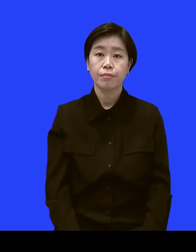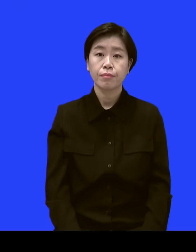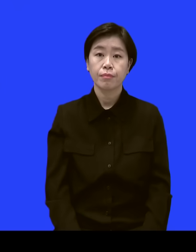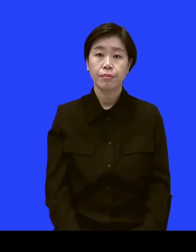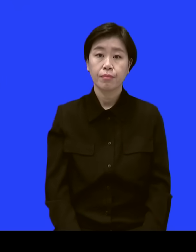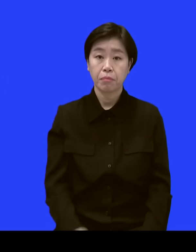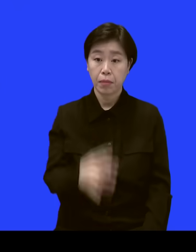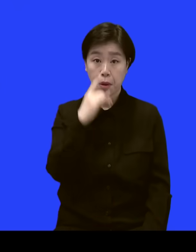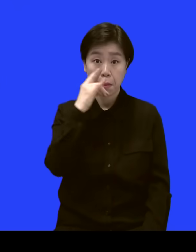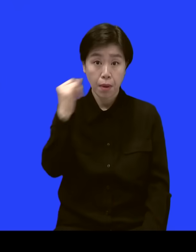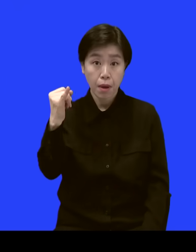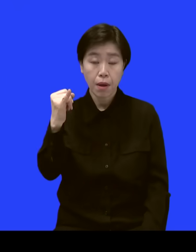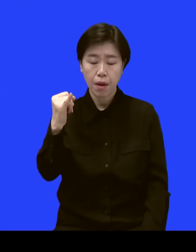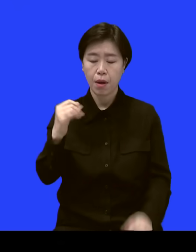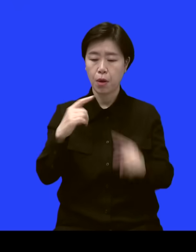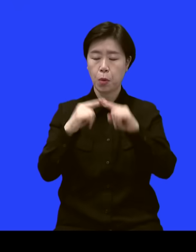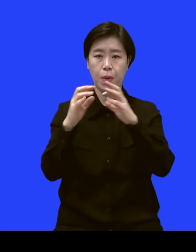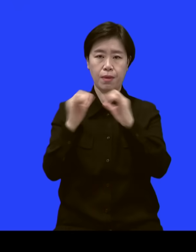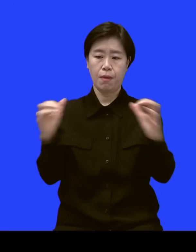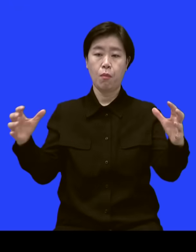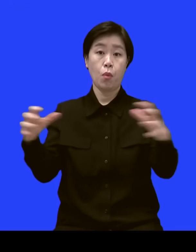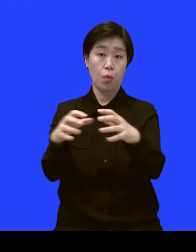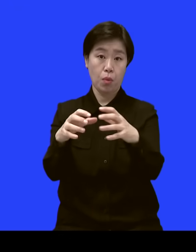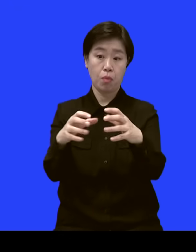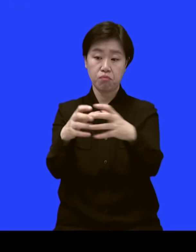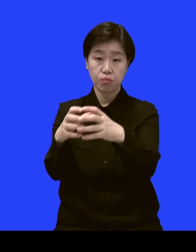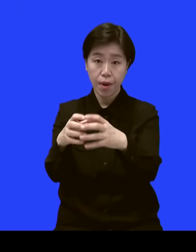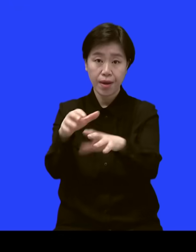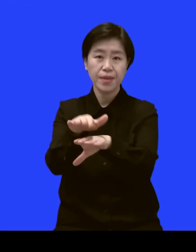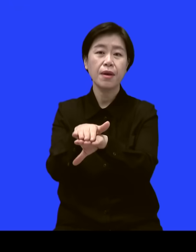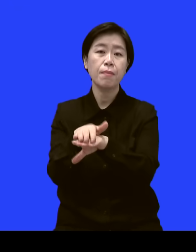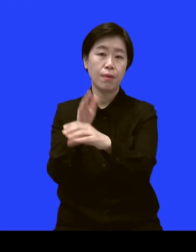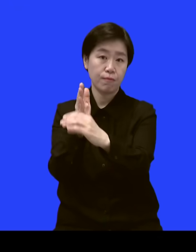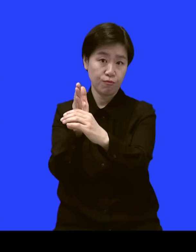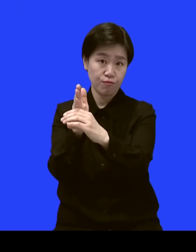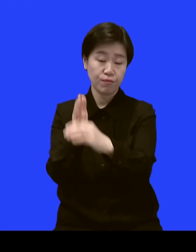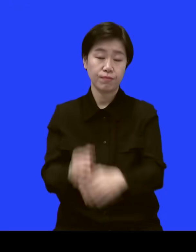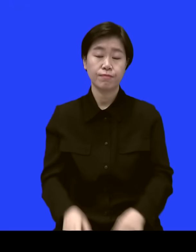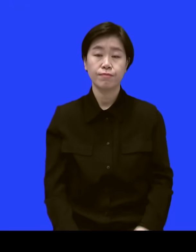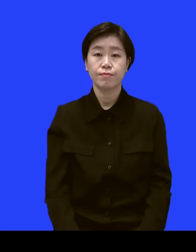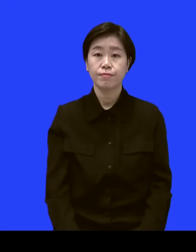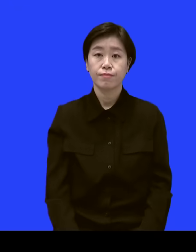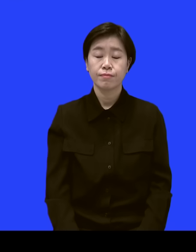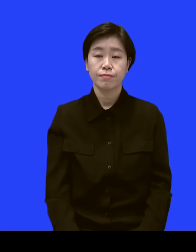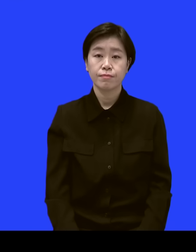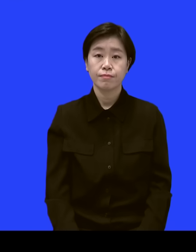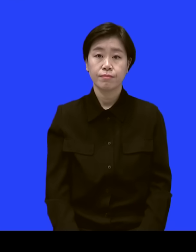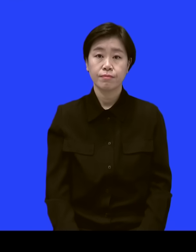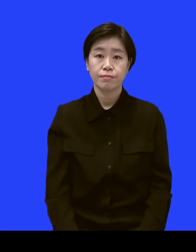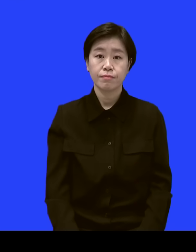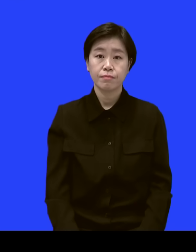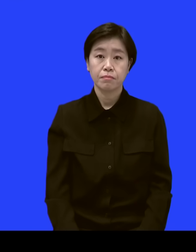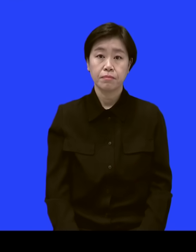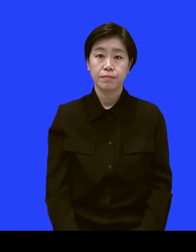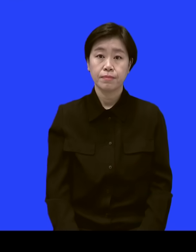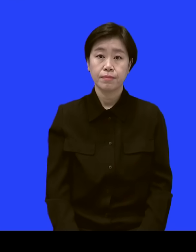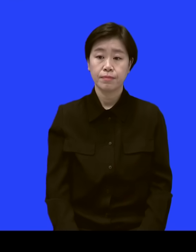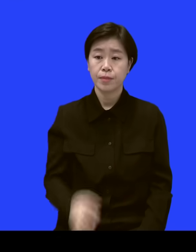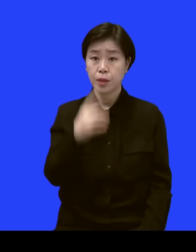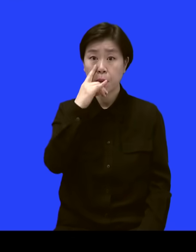어머니가 구역 예배를 드리시는 거예요. 집에서. 그랬는데 집에서 구역 예배를 드리시면서 저희 어머니가